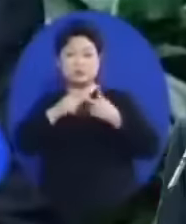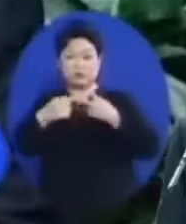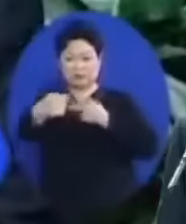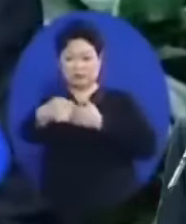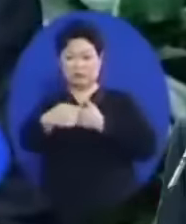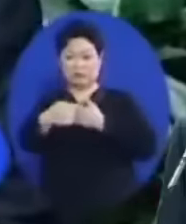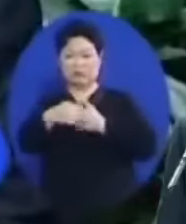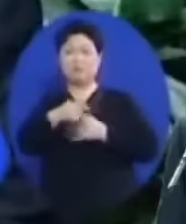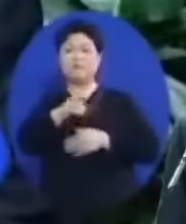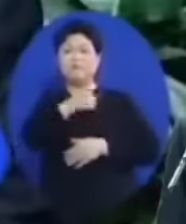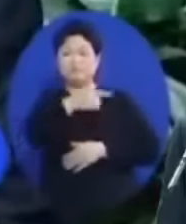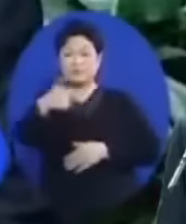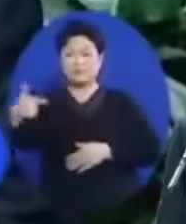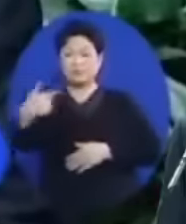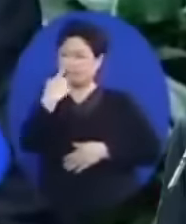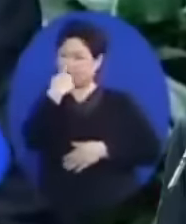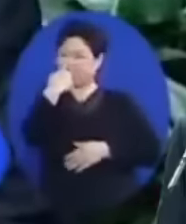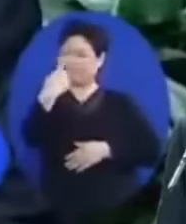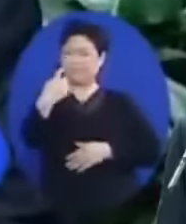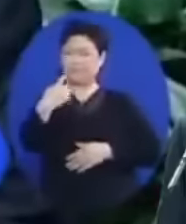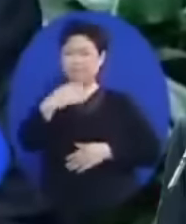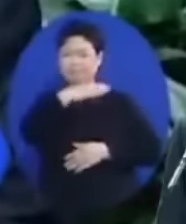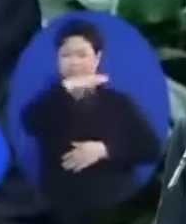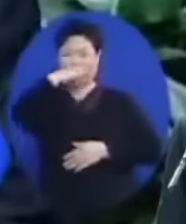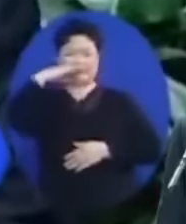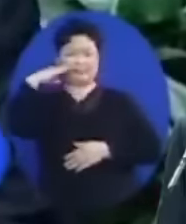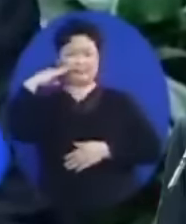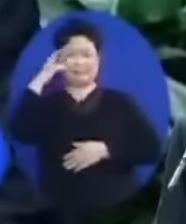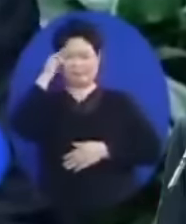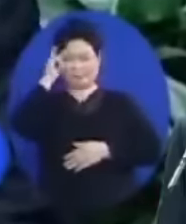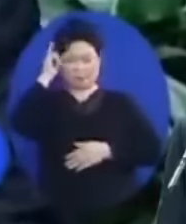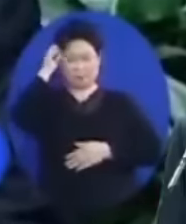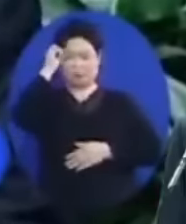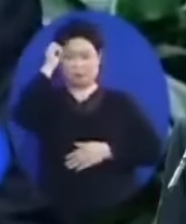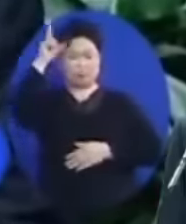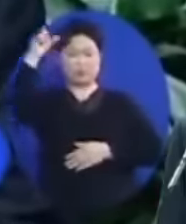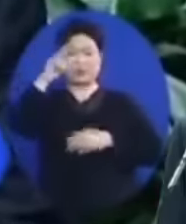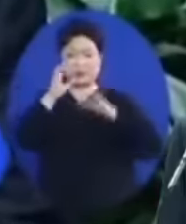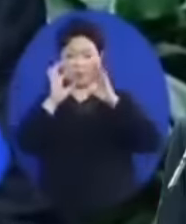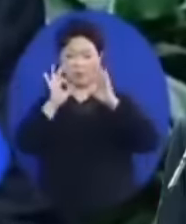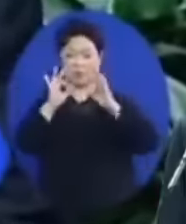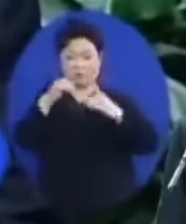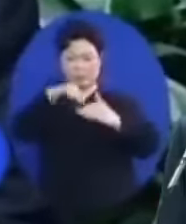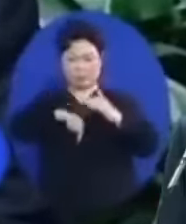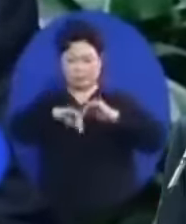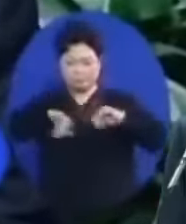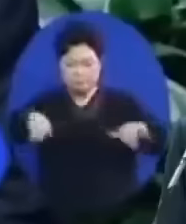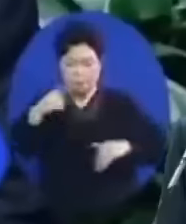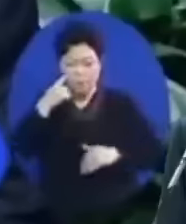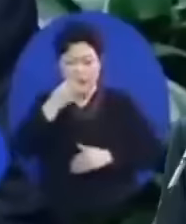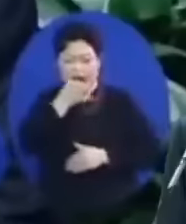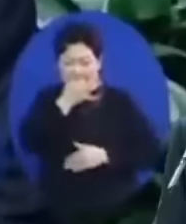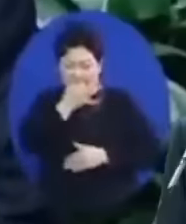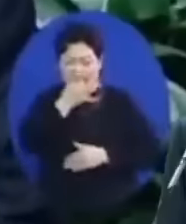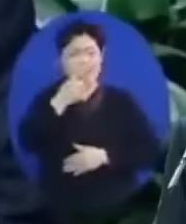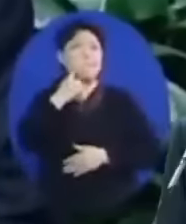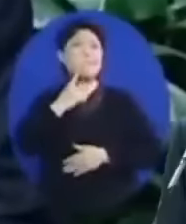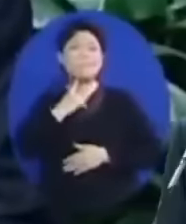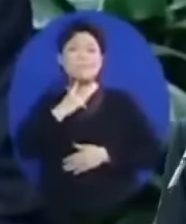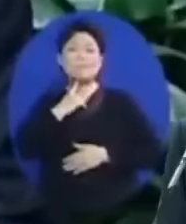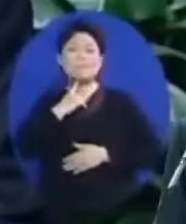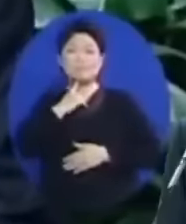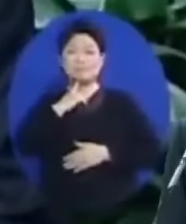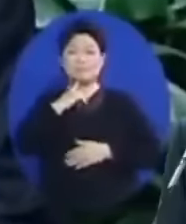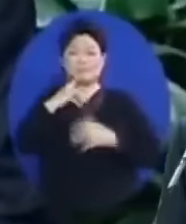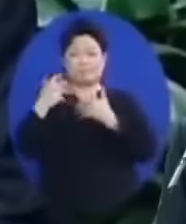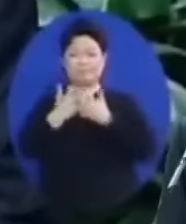겉으로는 아주 근사하고 점잖하고 훌륭하게 보이지만 속으로 파고 들어가면 욕심과 탐심과